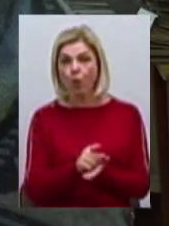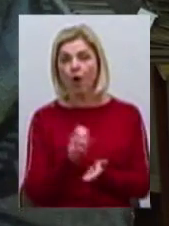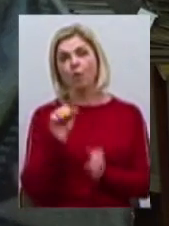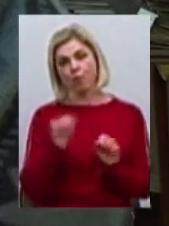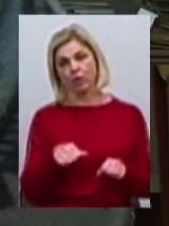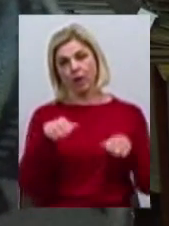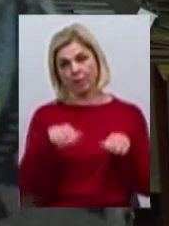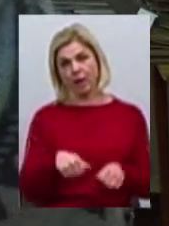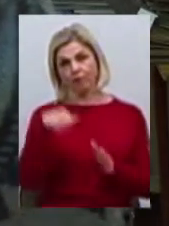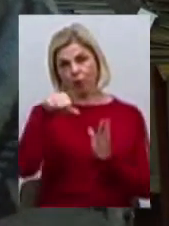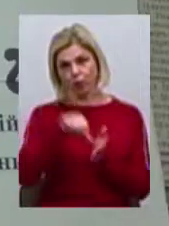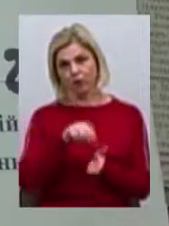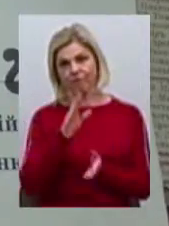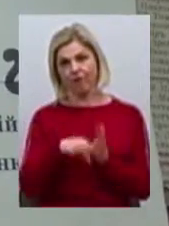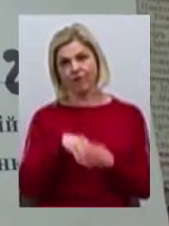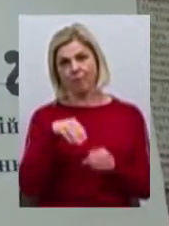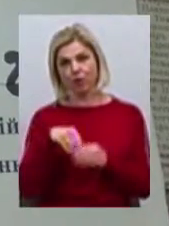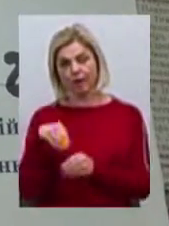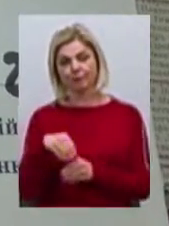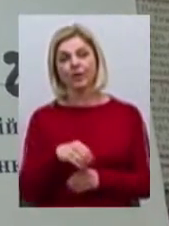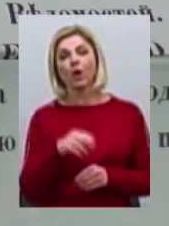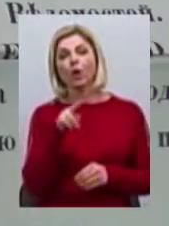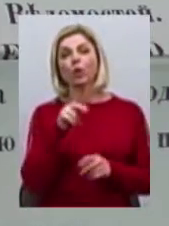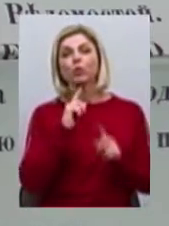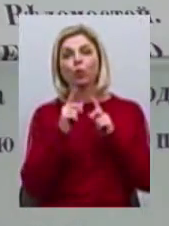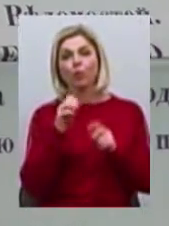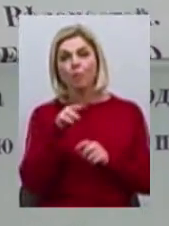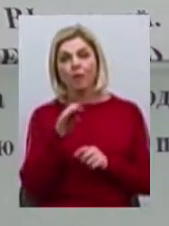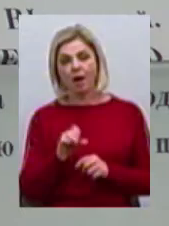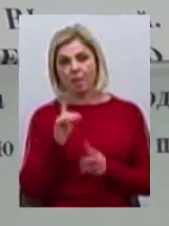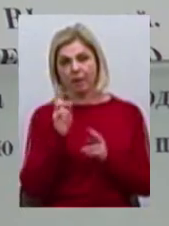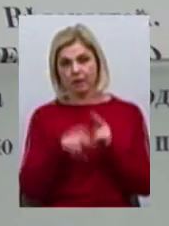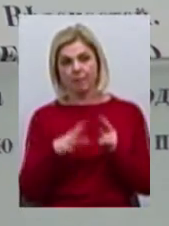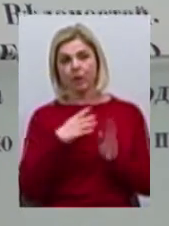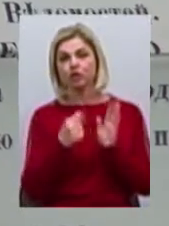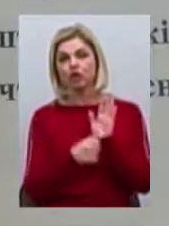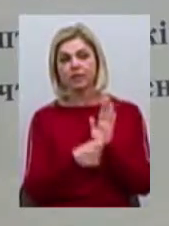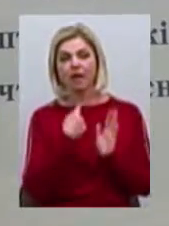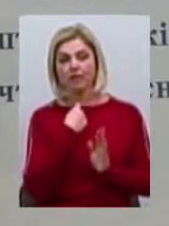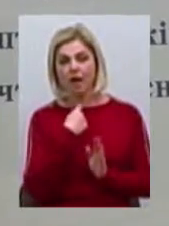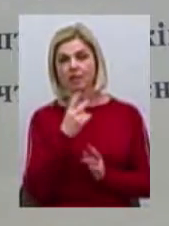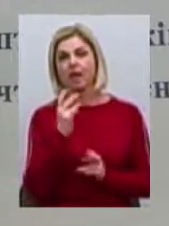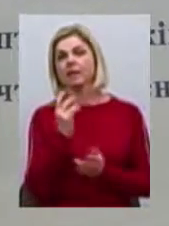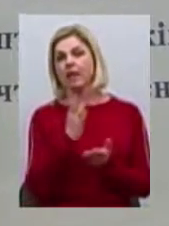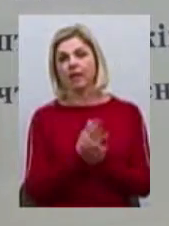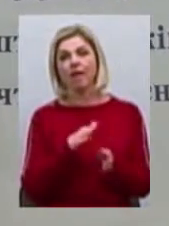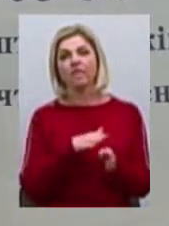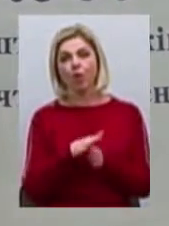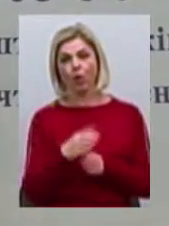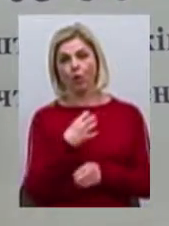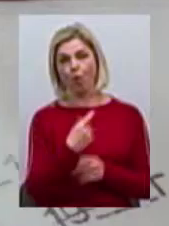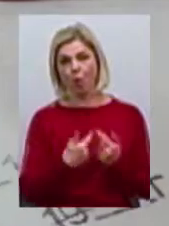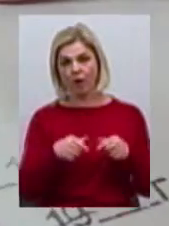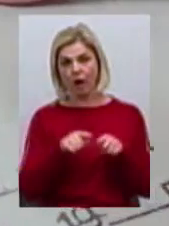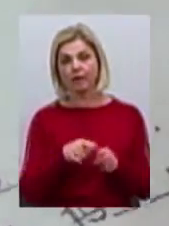брати участь у виборах. Дума, відповідно, також перестала бути шестигласною, а її виконавчим органом вперше стала міська